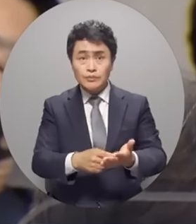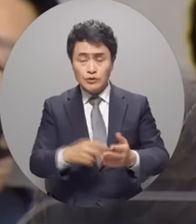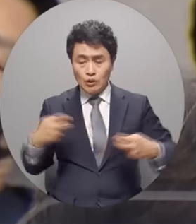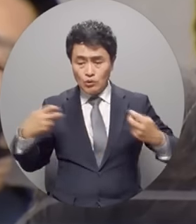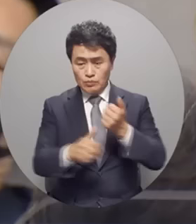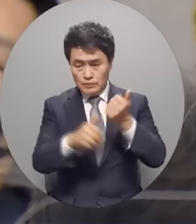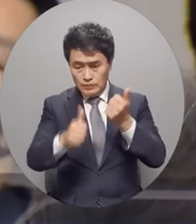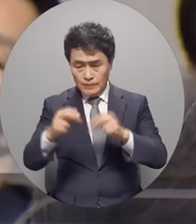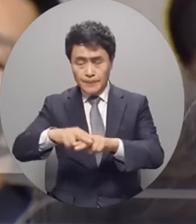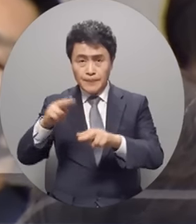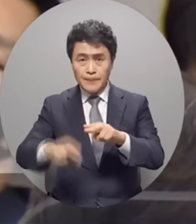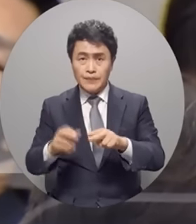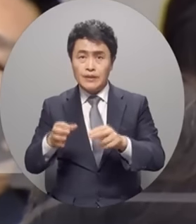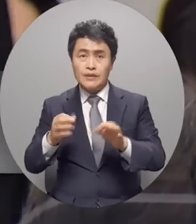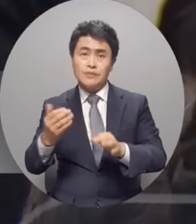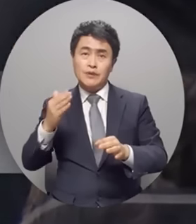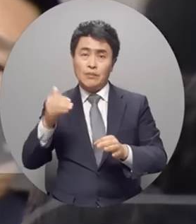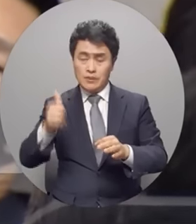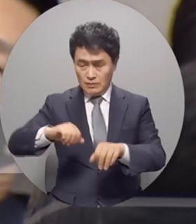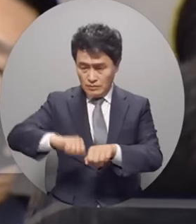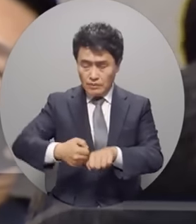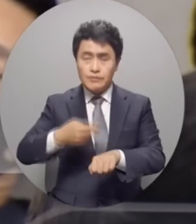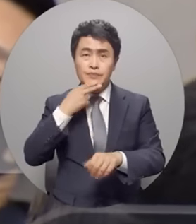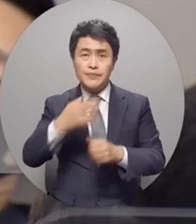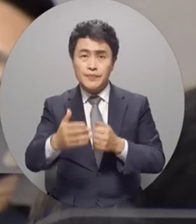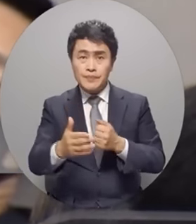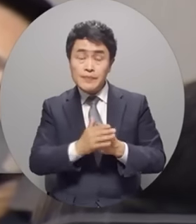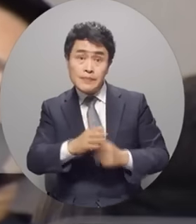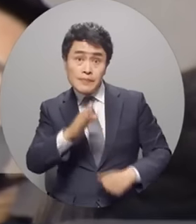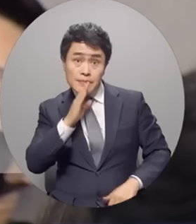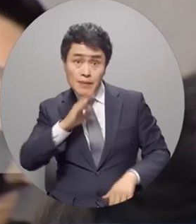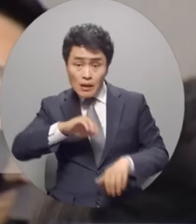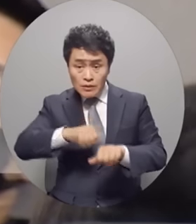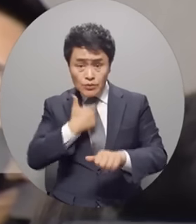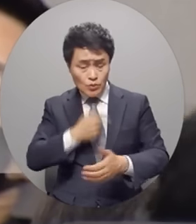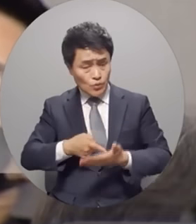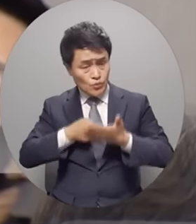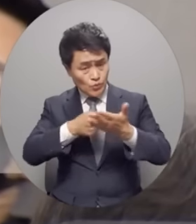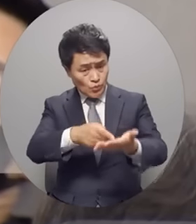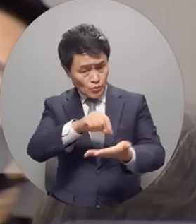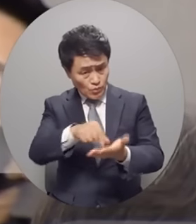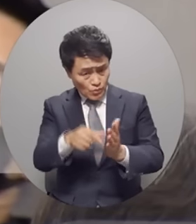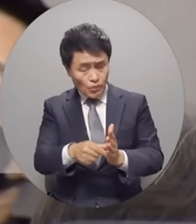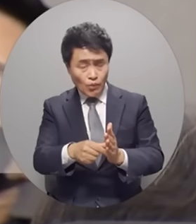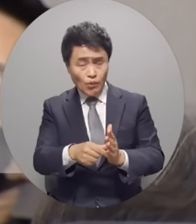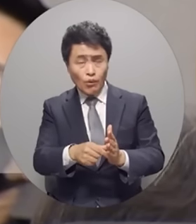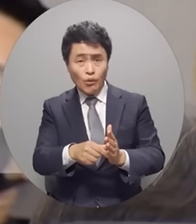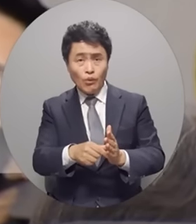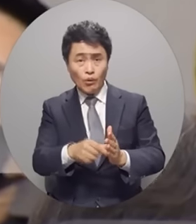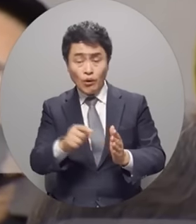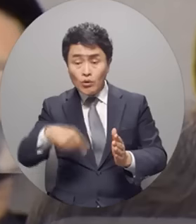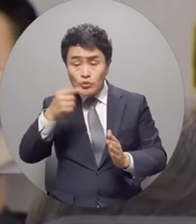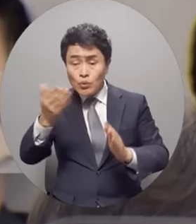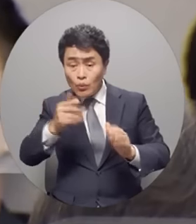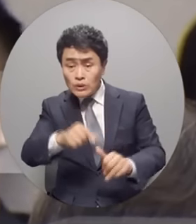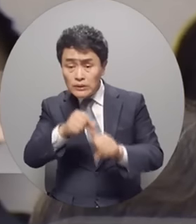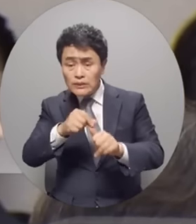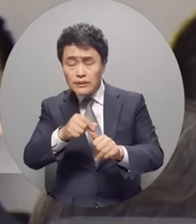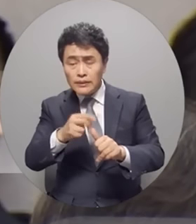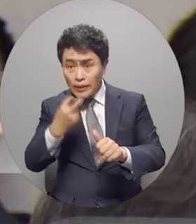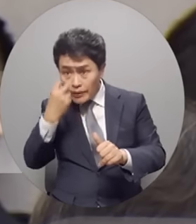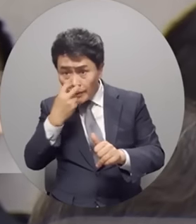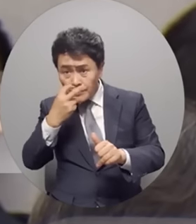뒤 퇴직한 김비 서관을 징계할 수 없기 때문에 사실상 징계 요청에 준하는 조치로 추후 공직 시 인사검증에 활용하도록